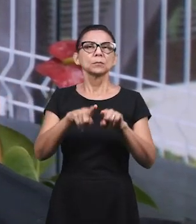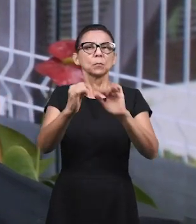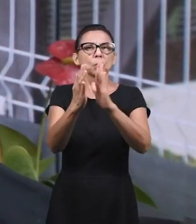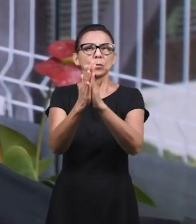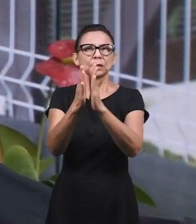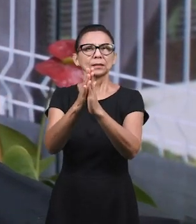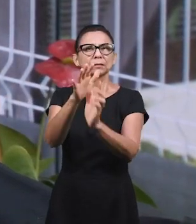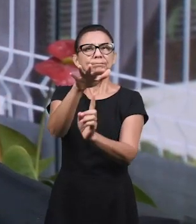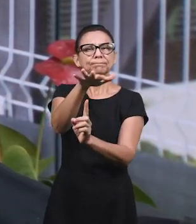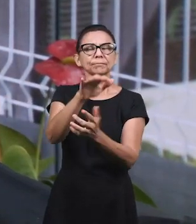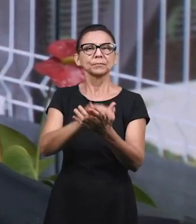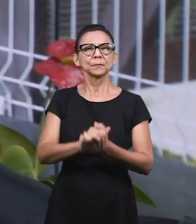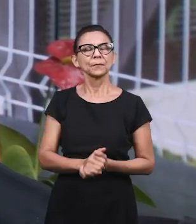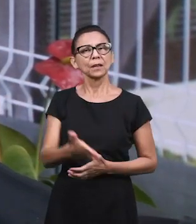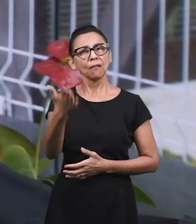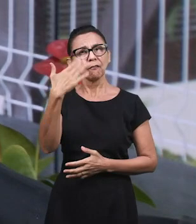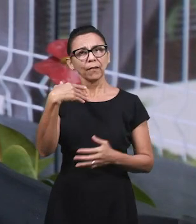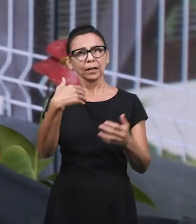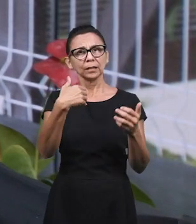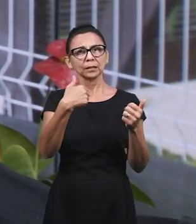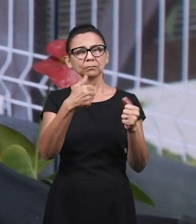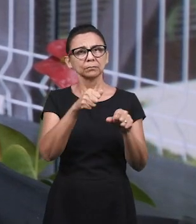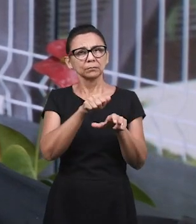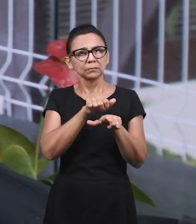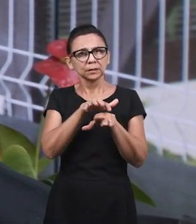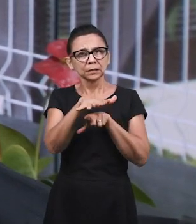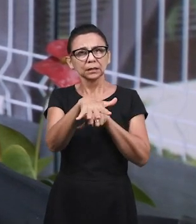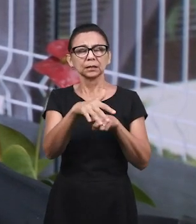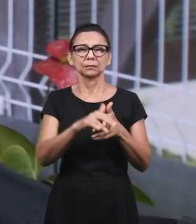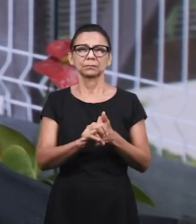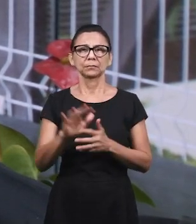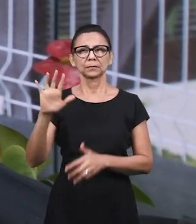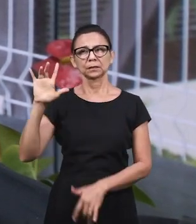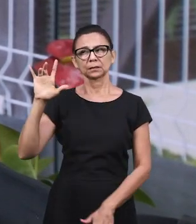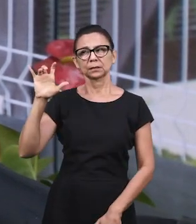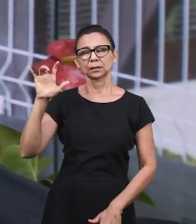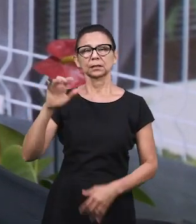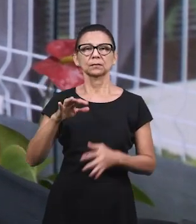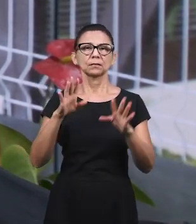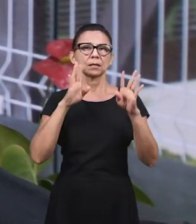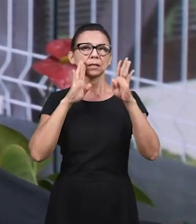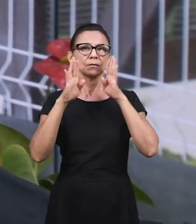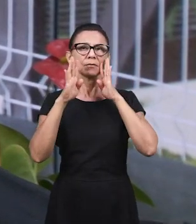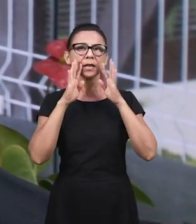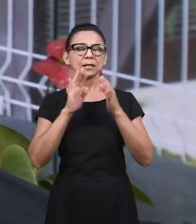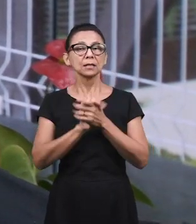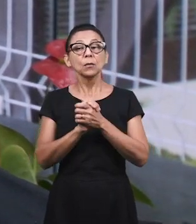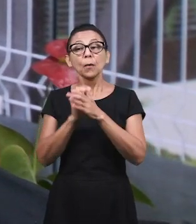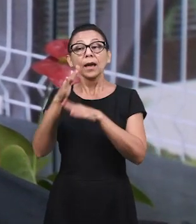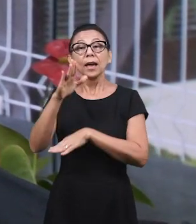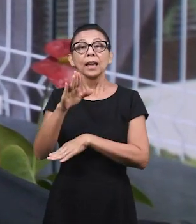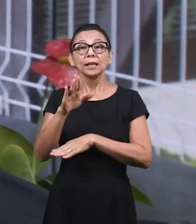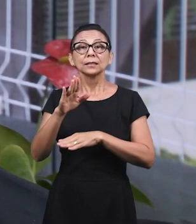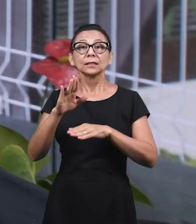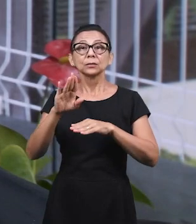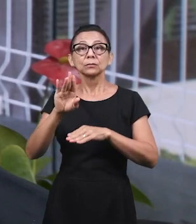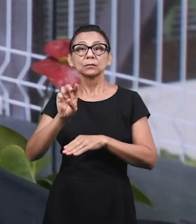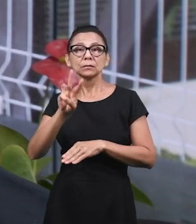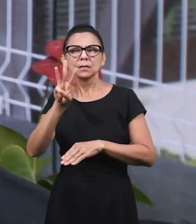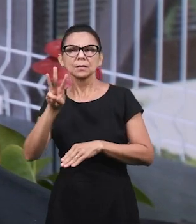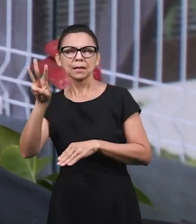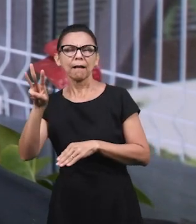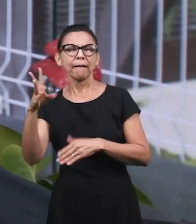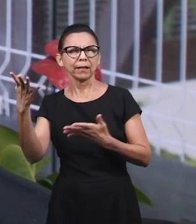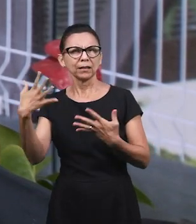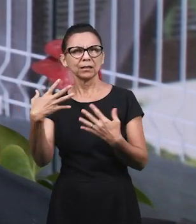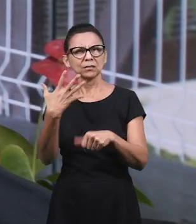prière. Suivez-nous sur Instagram et Facebook et accédez les sites de l'Église chrétienne Maranatha et de la Radio Manaïm.